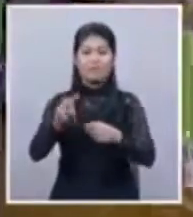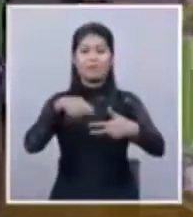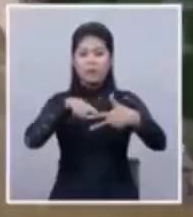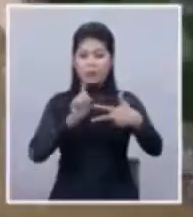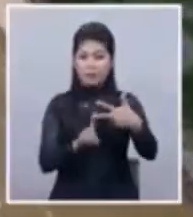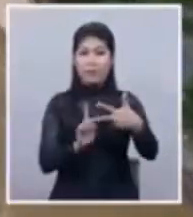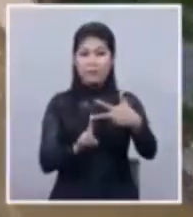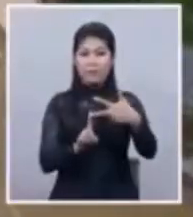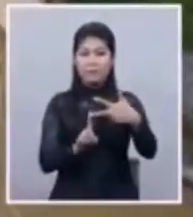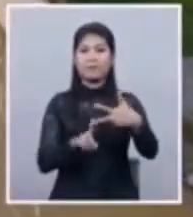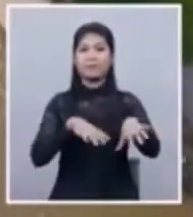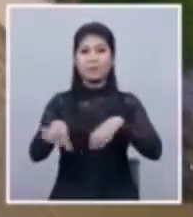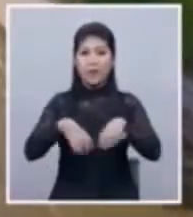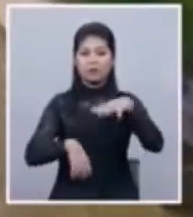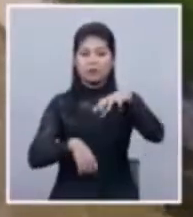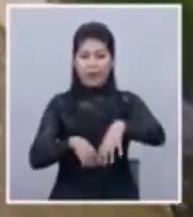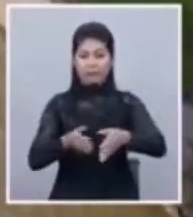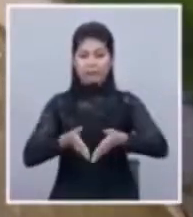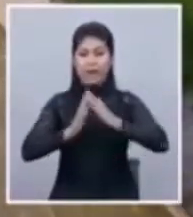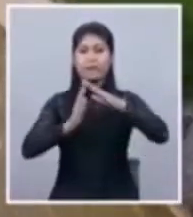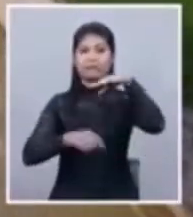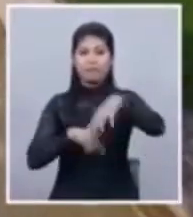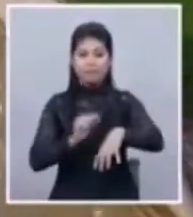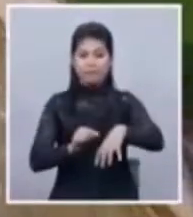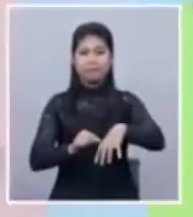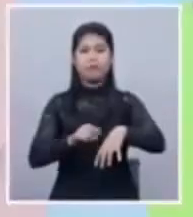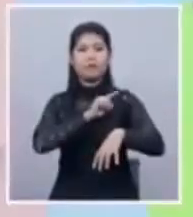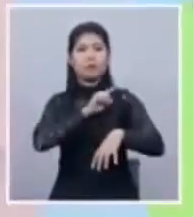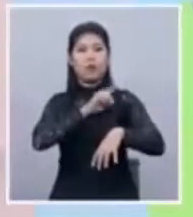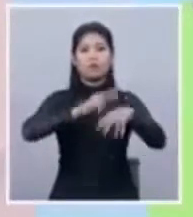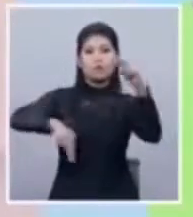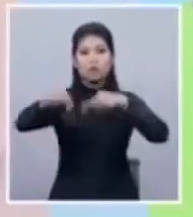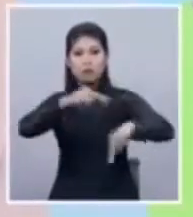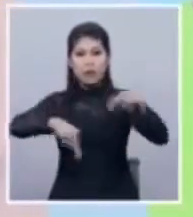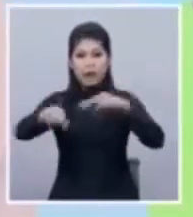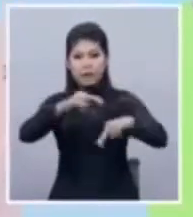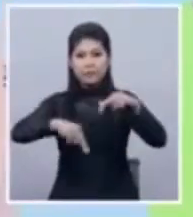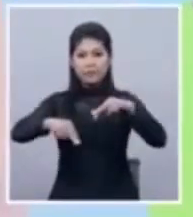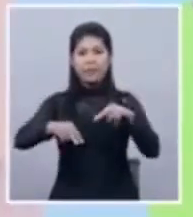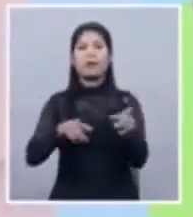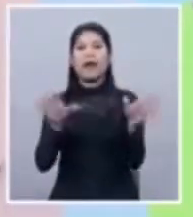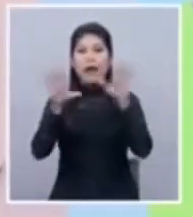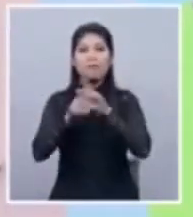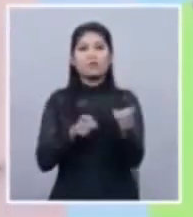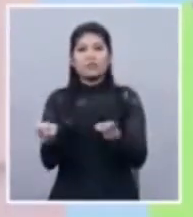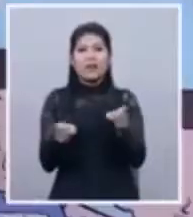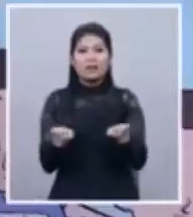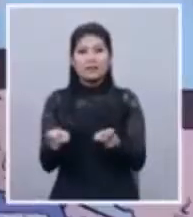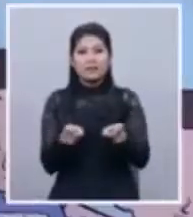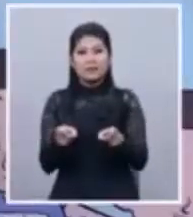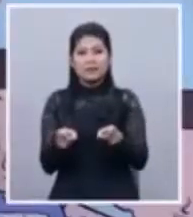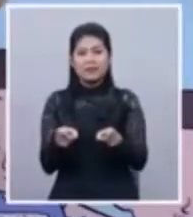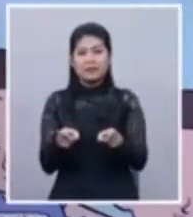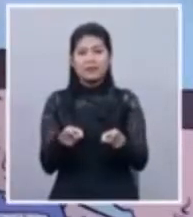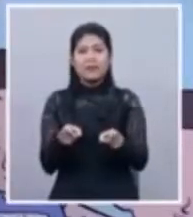3ก็คือจัดหน่วยงานจัดตั้งหน่วยงานขึ้นเพื่อจะกำกับดูแลหรือเป็นโค้ชหรือเป็นผู้จัดการทีมอย่างเมื่อสักครู่เนี่ยนะครับก็มี